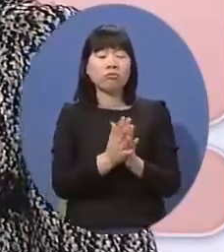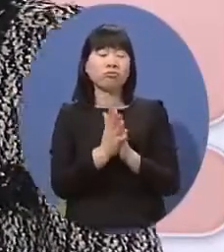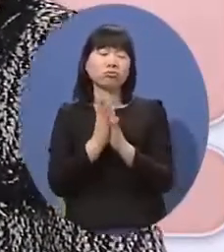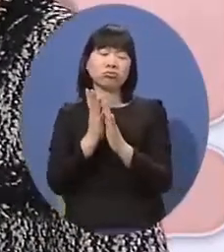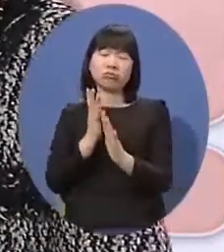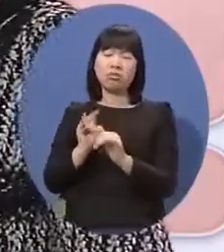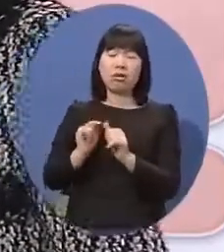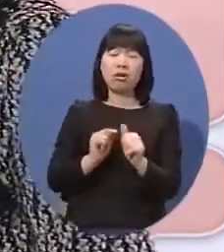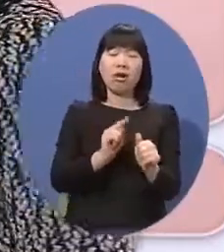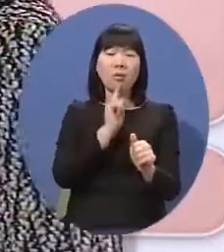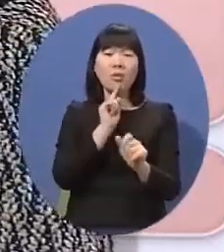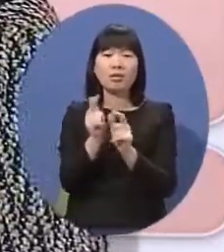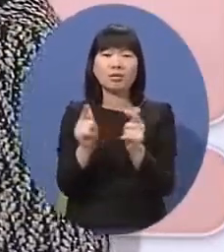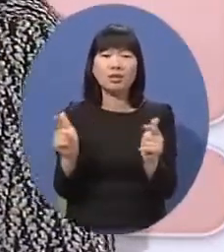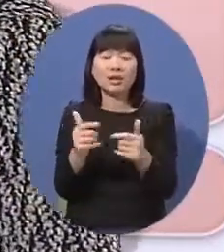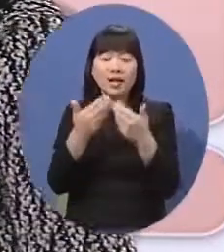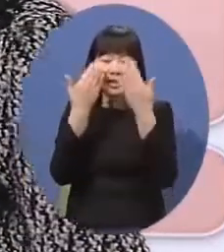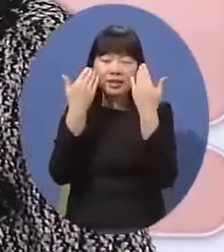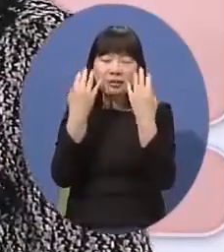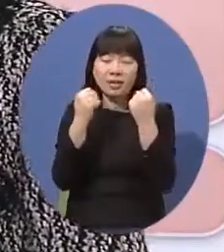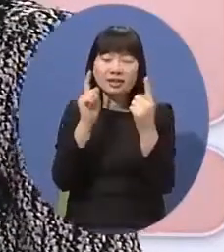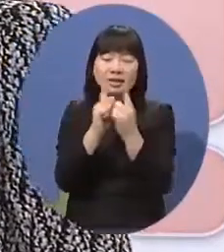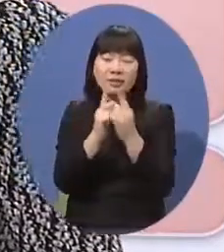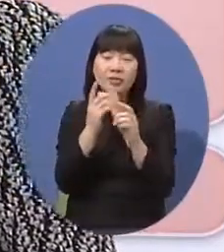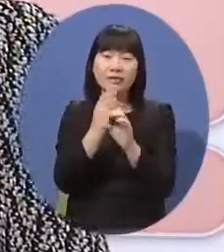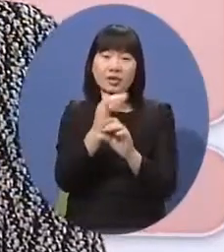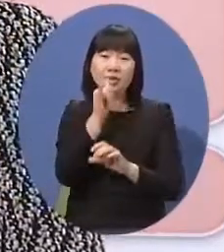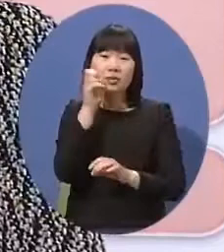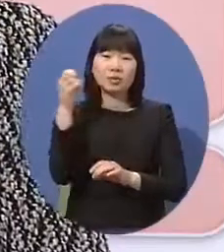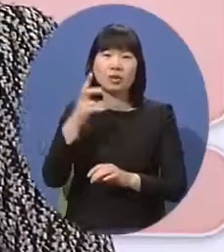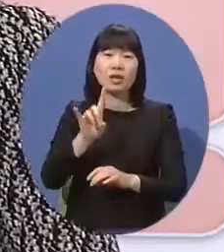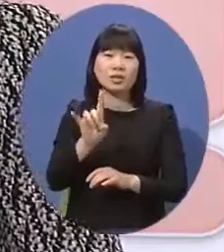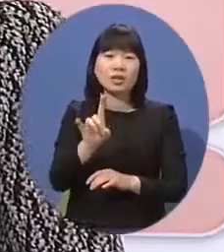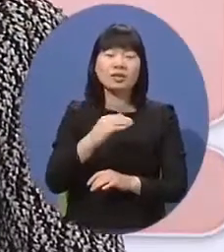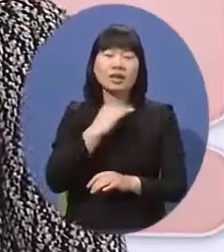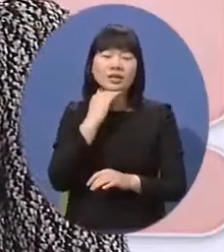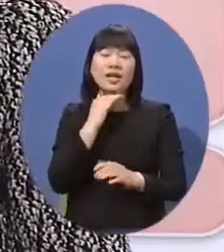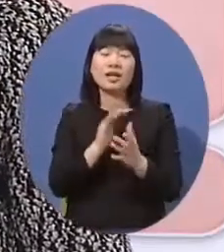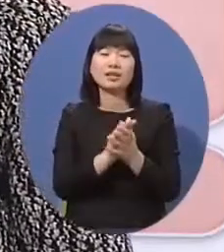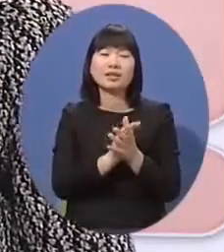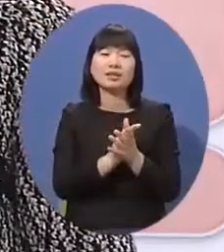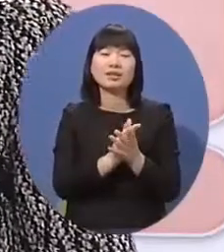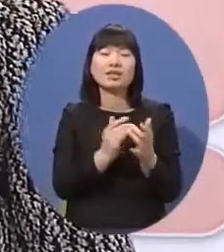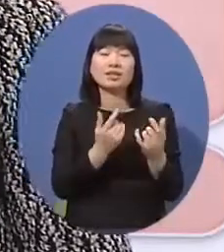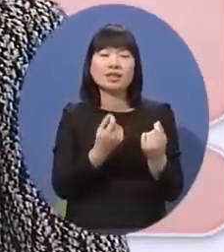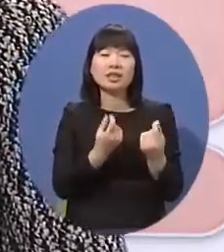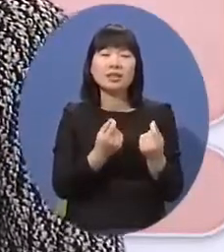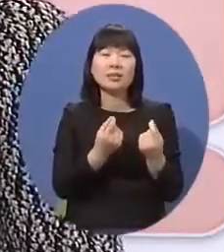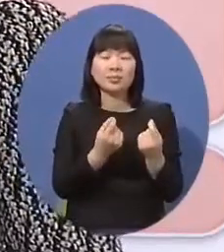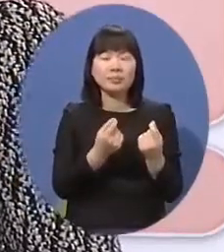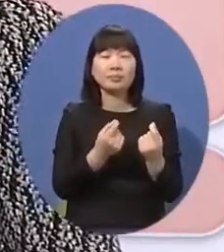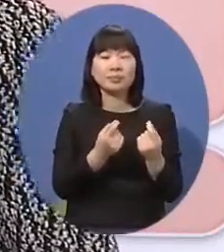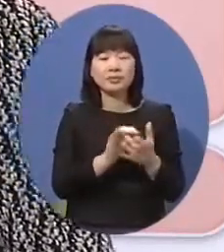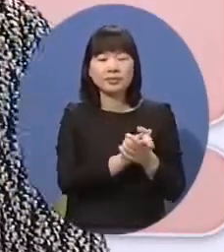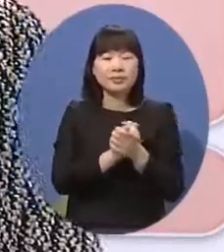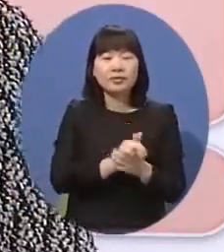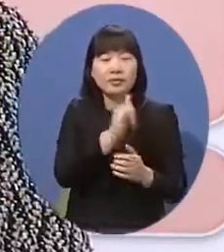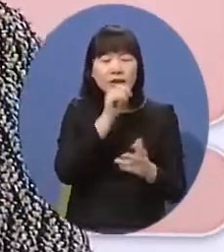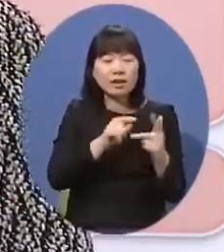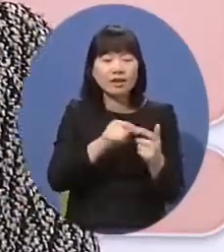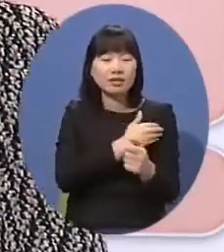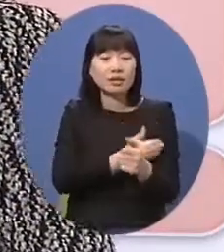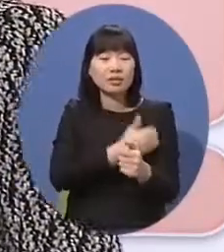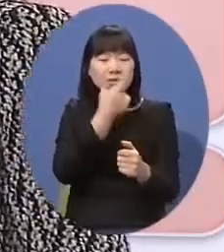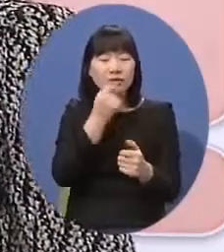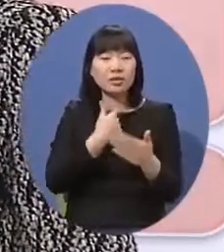줄을 서래 뭐 이런 것들. 그래서 간섭 많이 받게 되는 거고, 또 하나는 또래 사귀기예요. 아직은 이해력이 부족하고 또래